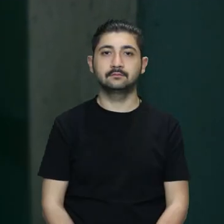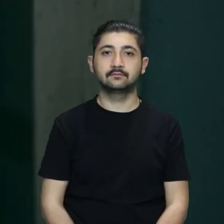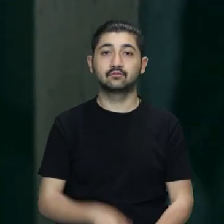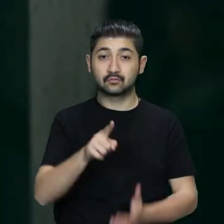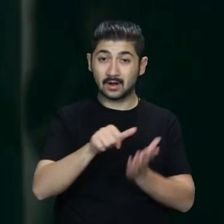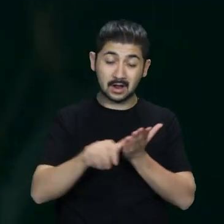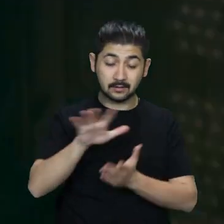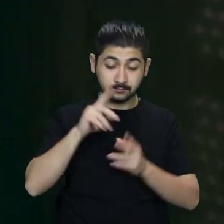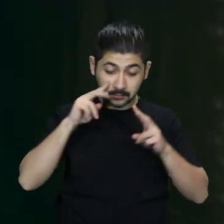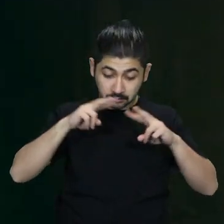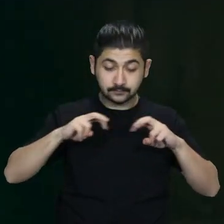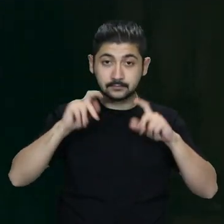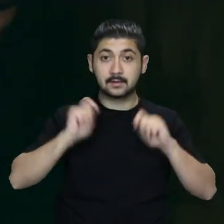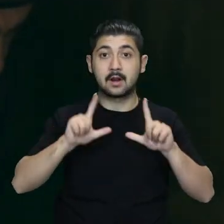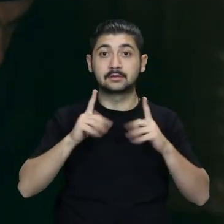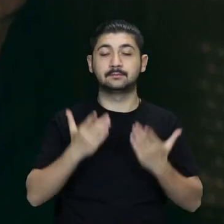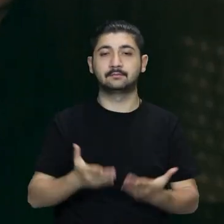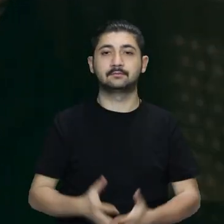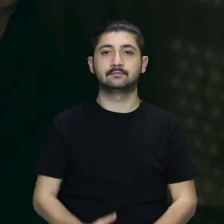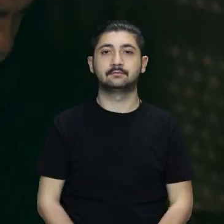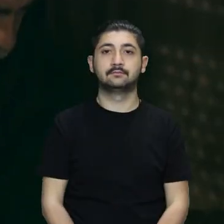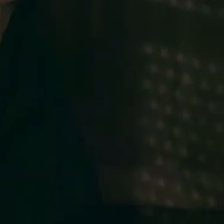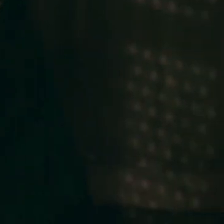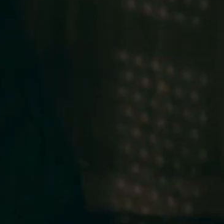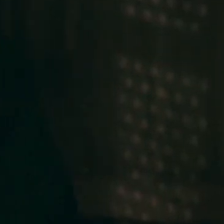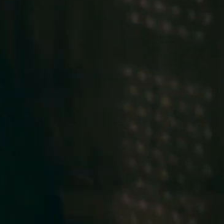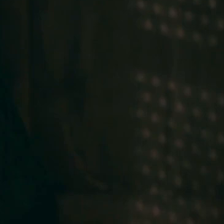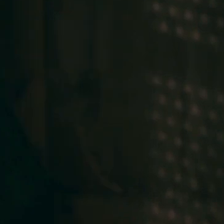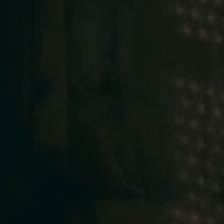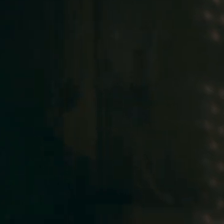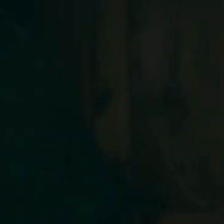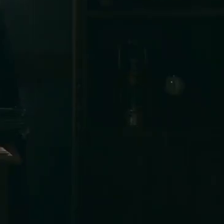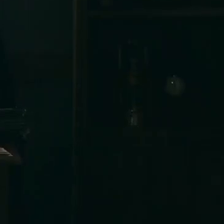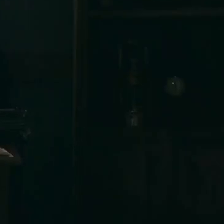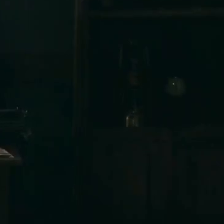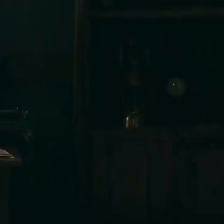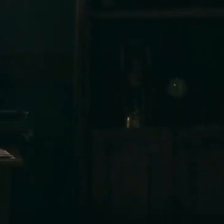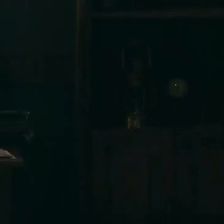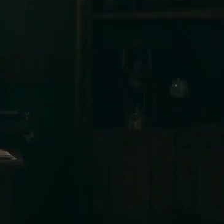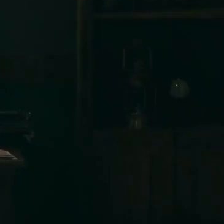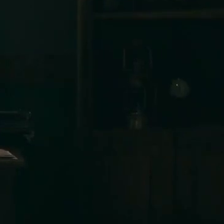Bunların hepsine bakmamız gerek. Birkaç kağıt alıp pencereye tutarak incelemeye koyuldu.